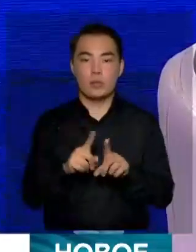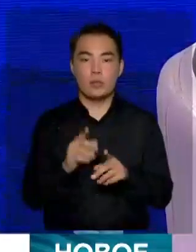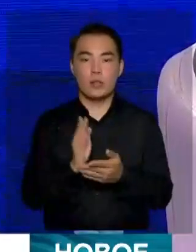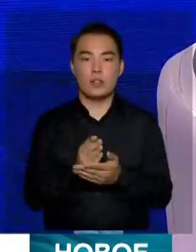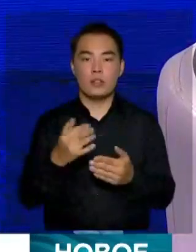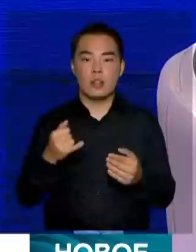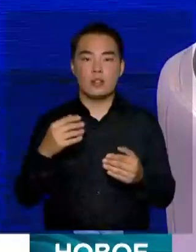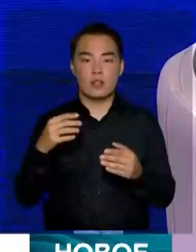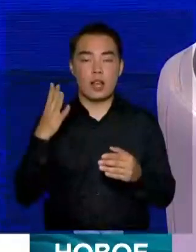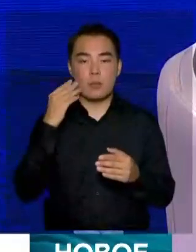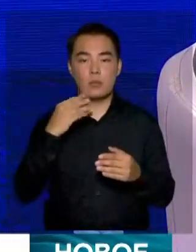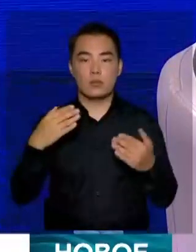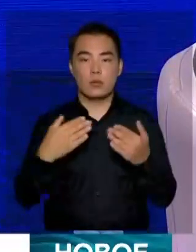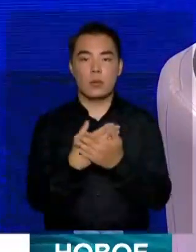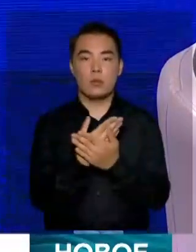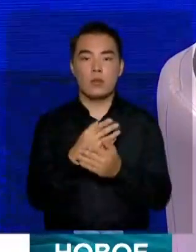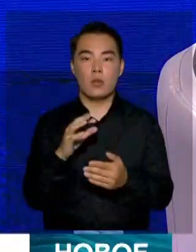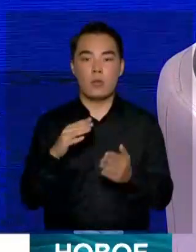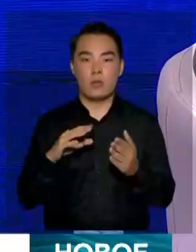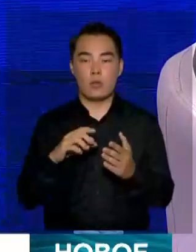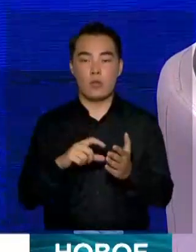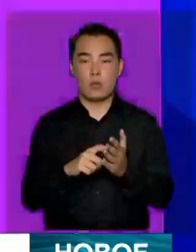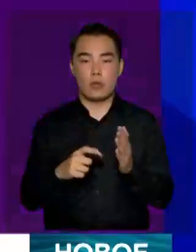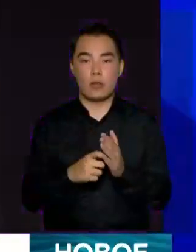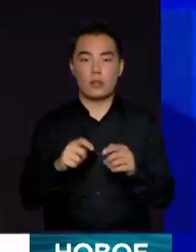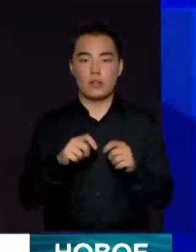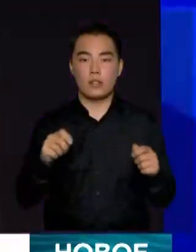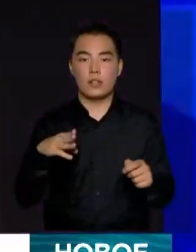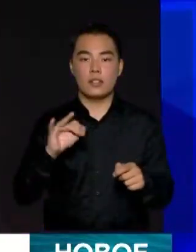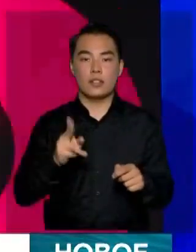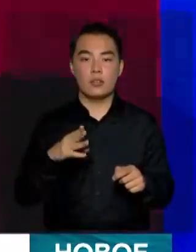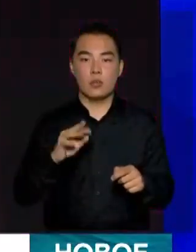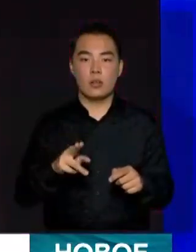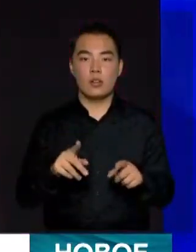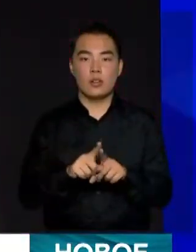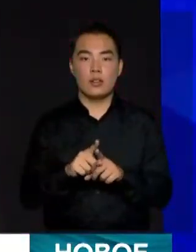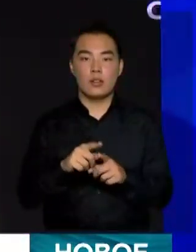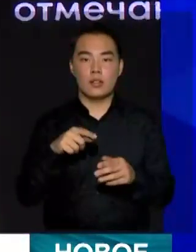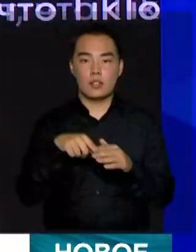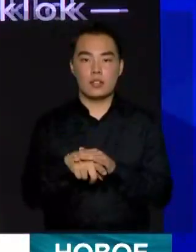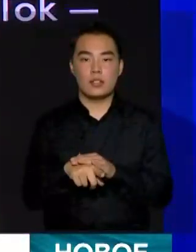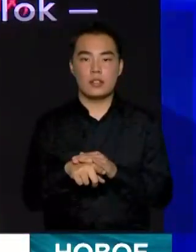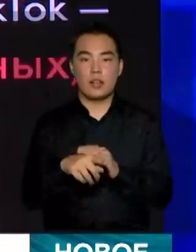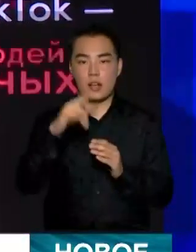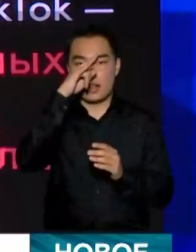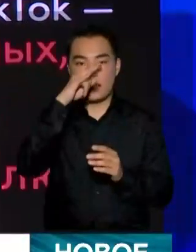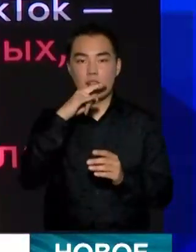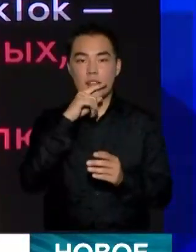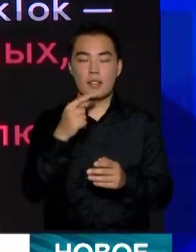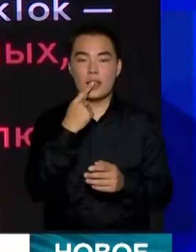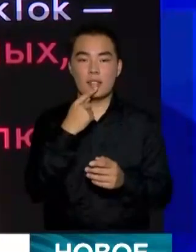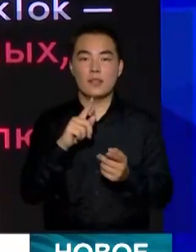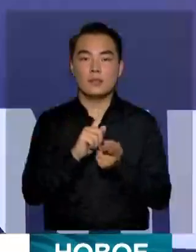TikTok в Алматы и Астане этой осенью. В планах перевести приложение на казахский язык. Аудитория в